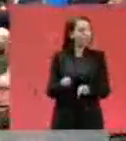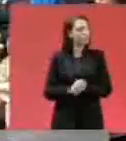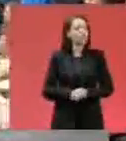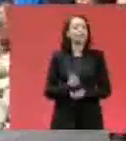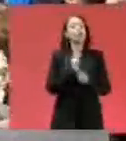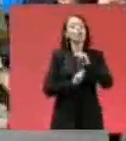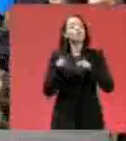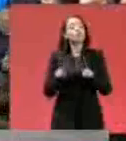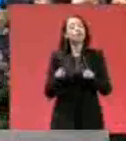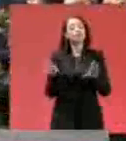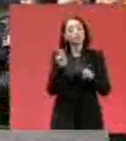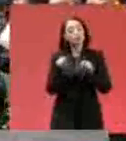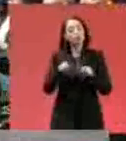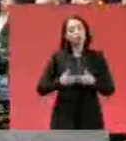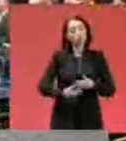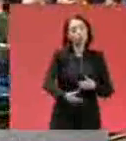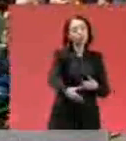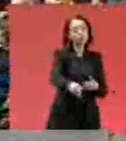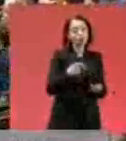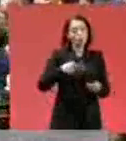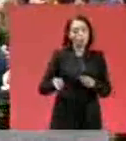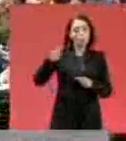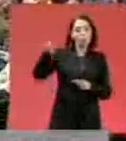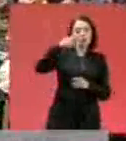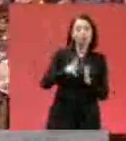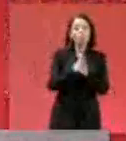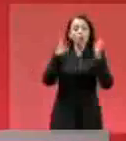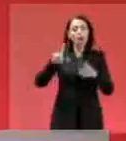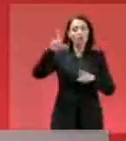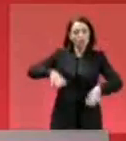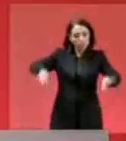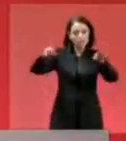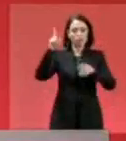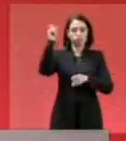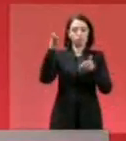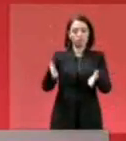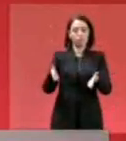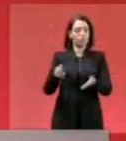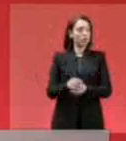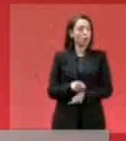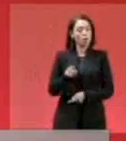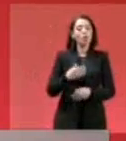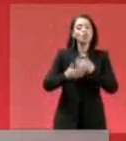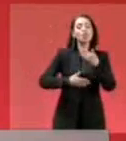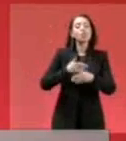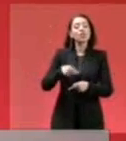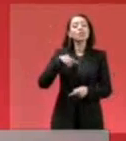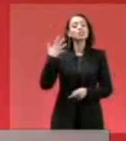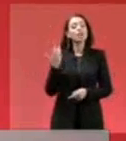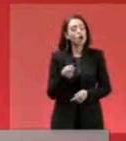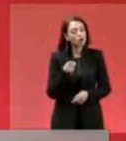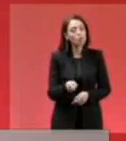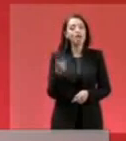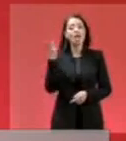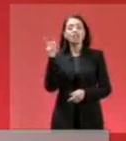της υλοποίησης του έργου θα γίνει μεθαύριο, τη Μεγάλη Δευτέρα. Στις 7 διαγωνιστικές διαδικασίες έχουμε 3 εταιρείες